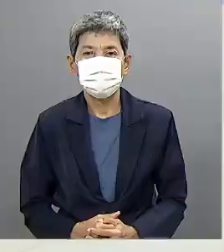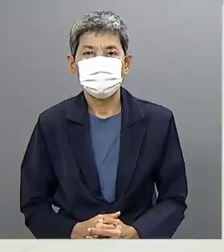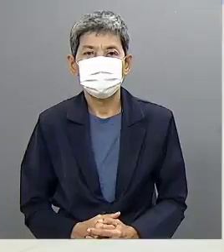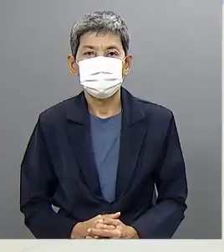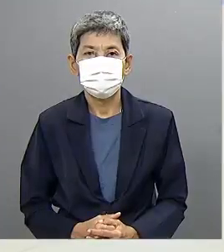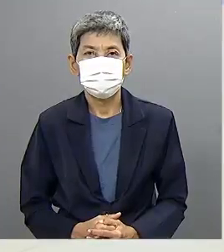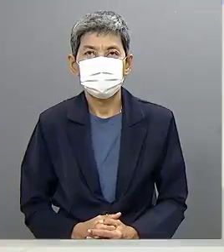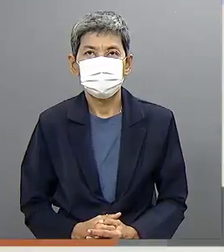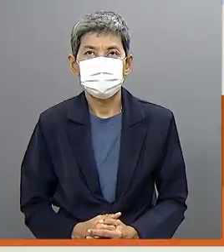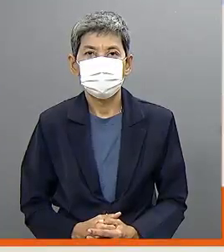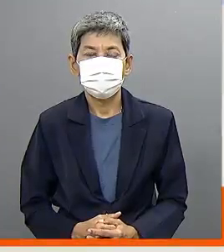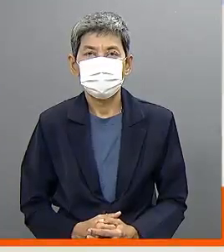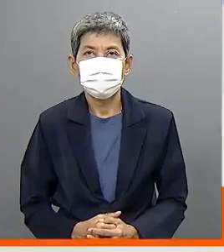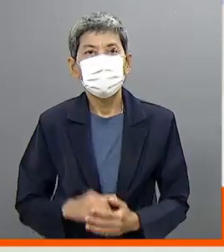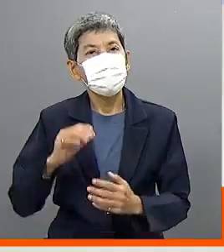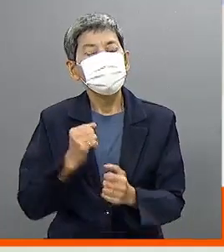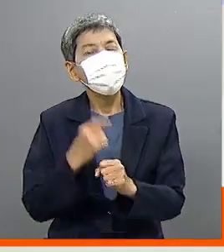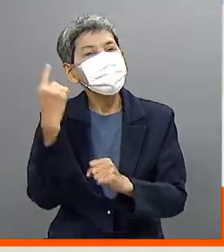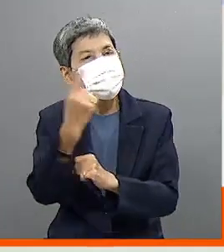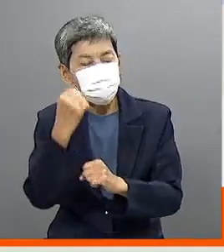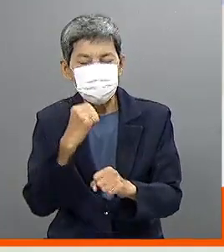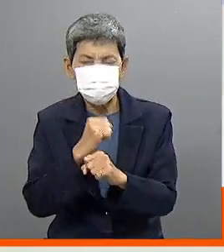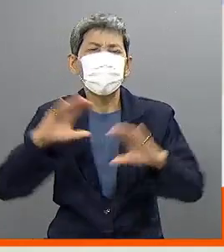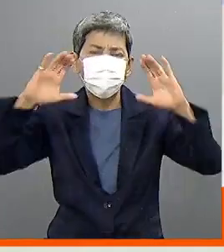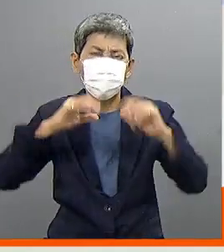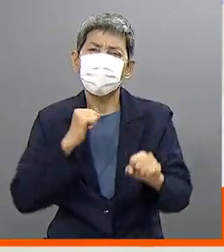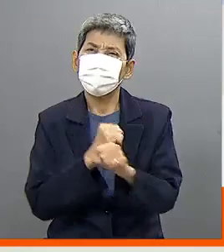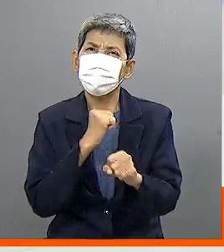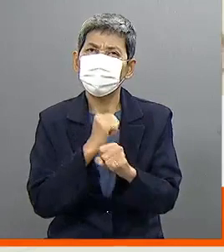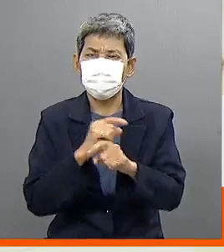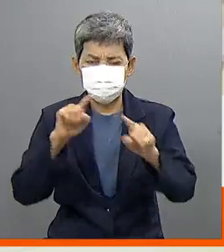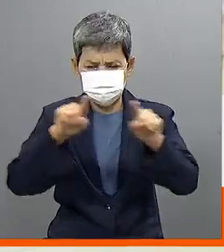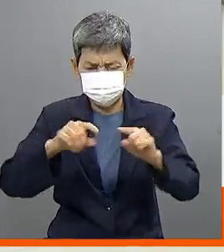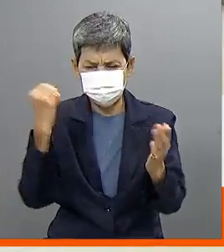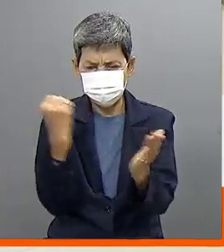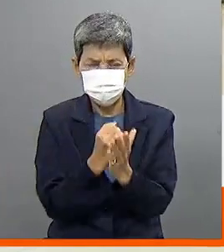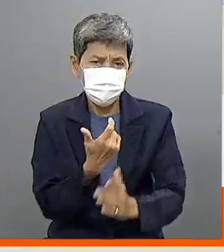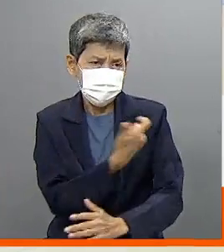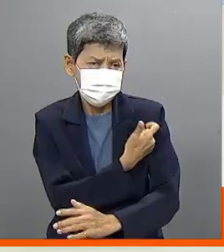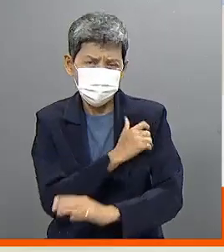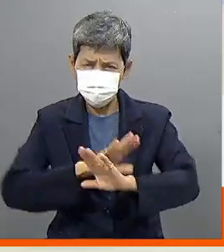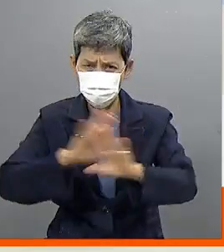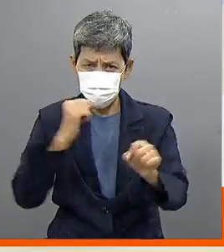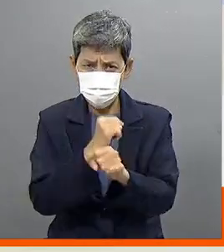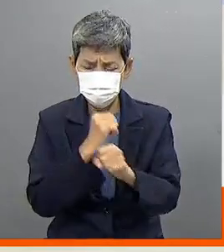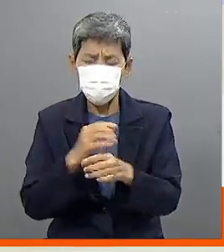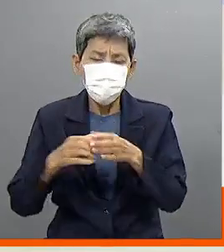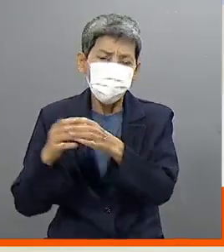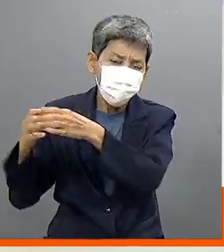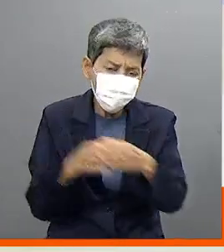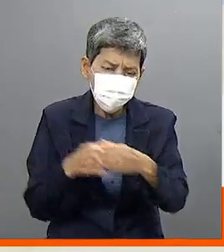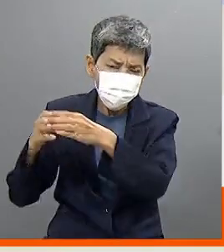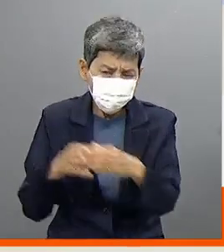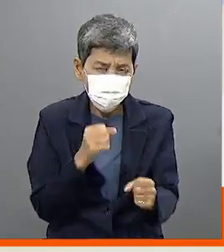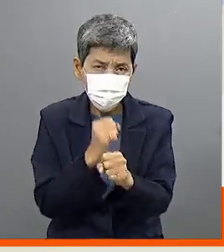สาเหตุที่ผู้ประกอบการท่องเที่ยวอยากให้ภาครัฐยกเลิกไทยแลนด์พาสเป็นเพราะว่าต้องการดึงนักท่องเที่ยวกลุ่มทัวร์นะคะถ้าหากว่าดึงมาได้ก็จะเป็นการเ